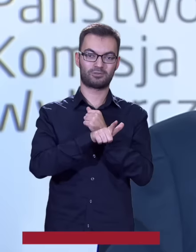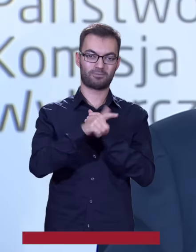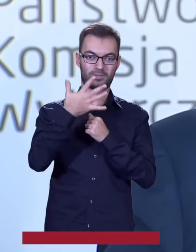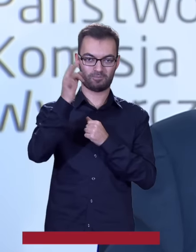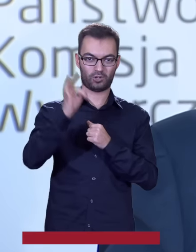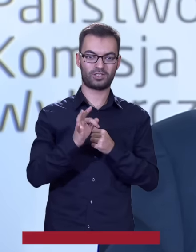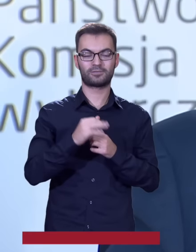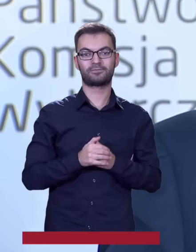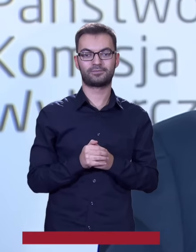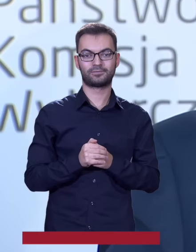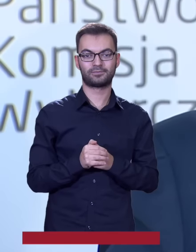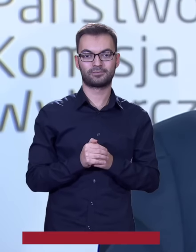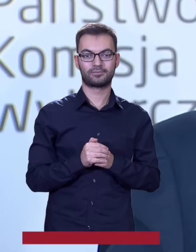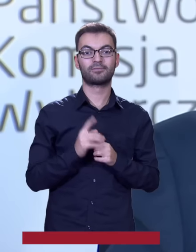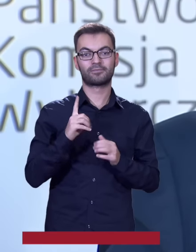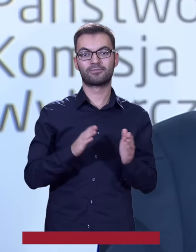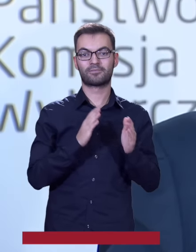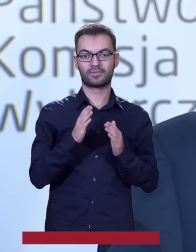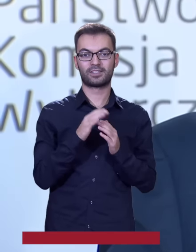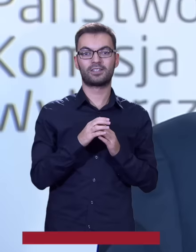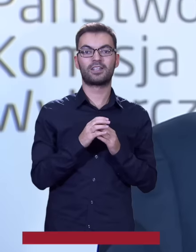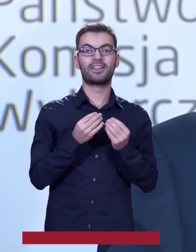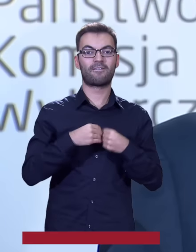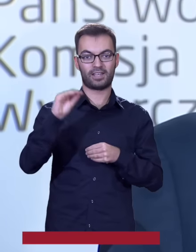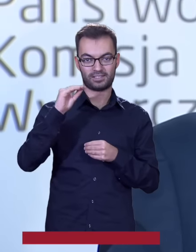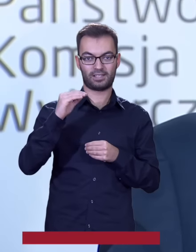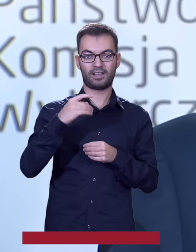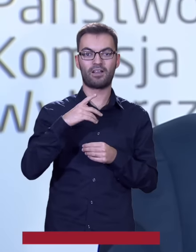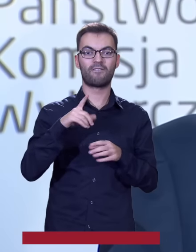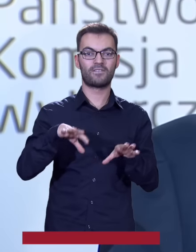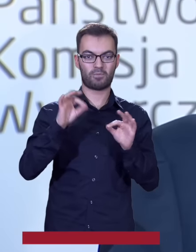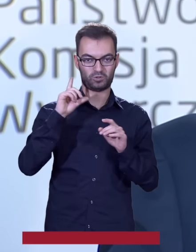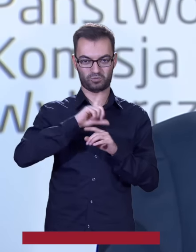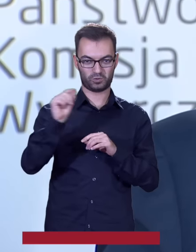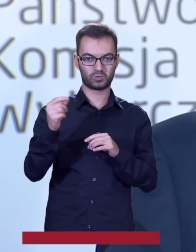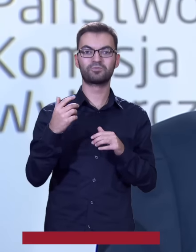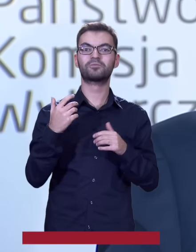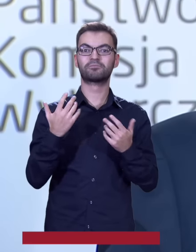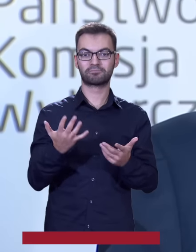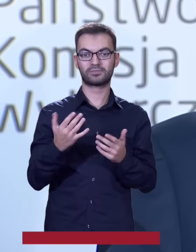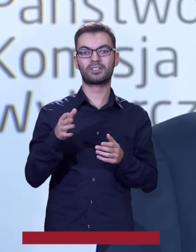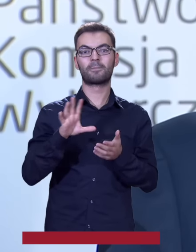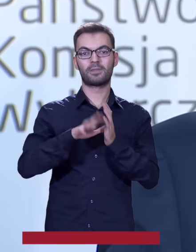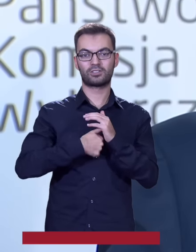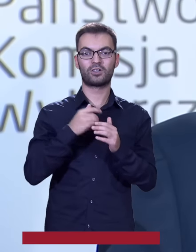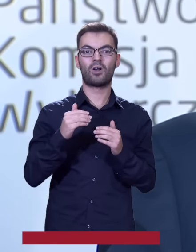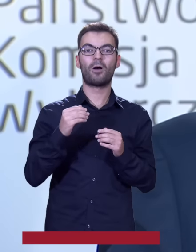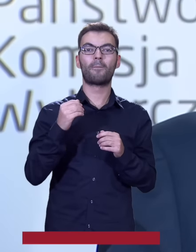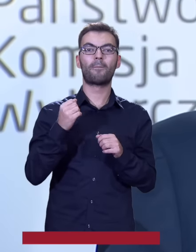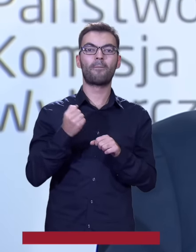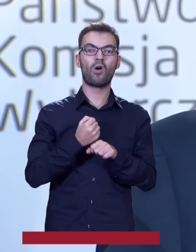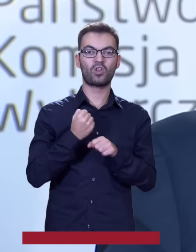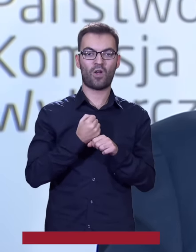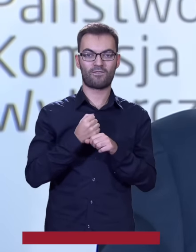20,75%. W stosunku do liczby uprawnionych najwięcej wyborców wzięło udział w głosowaniu w mieście Podkowa Leśna, powiat